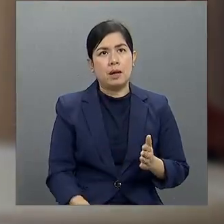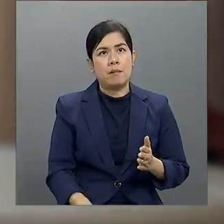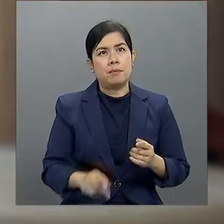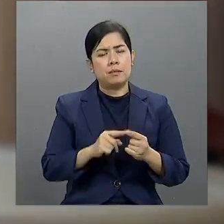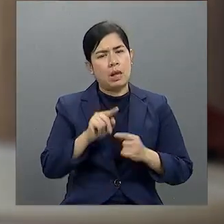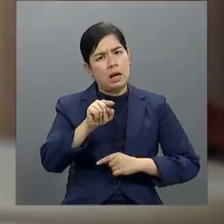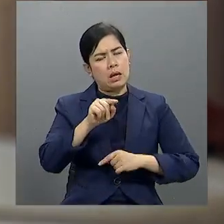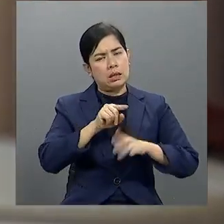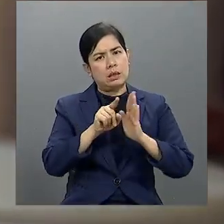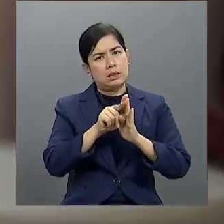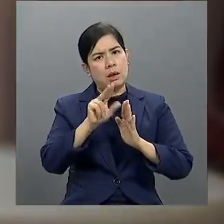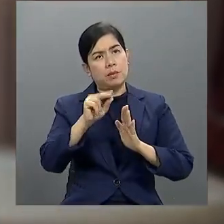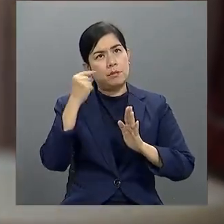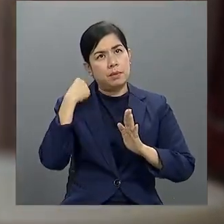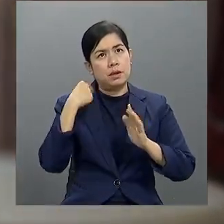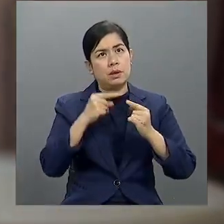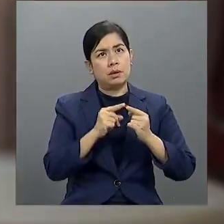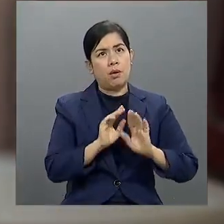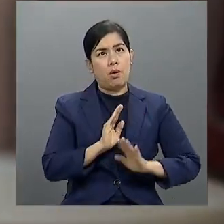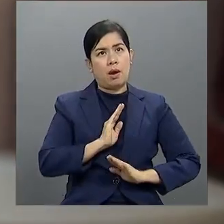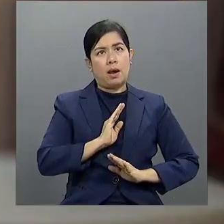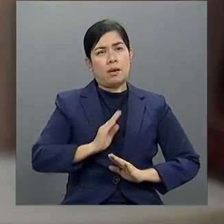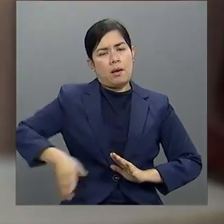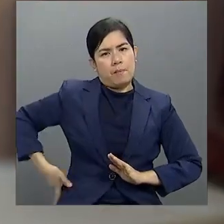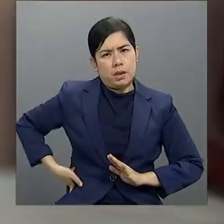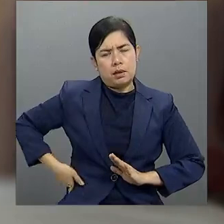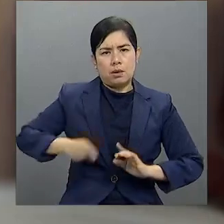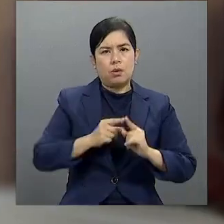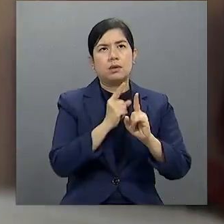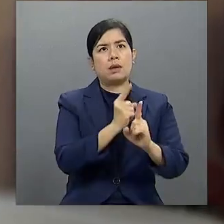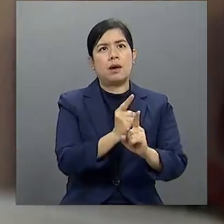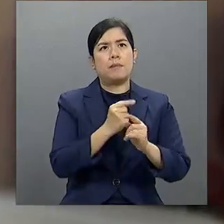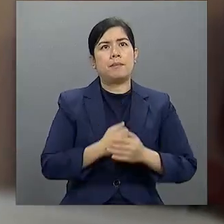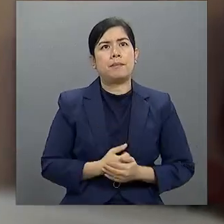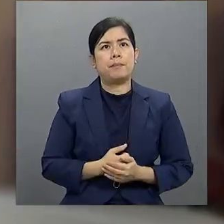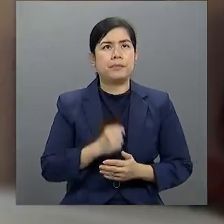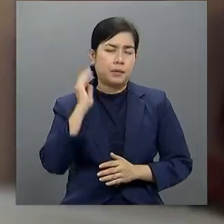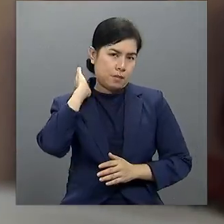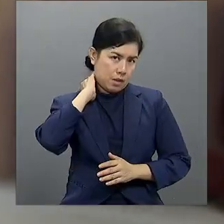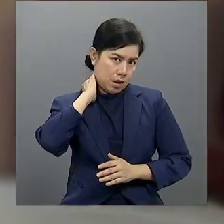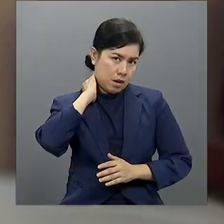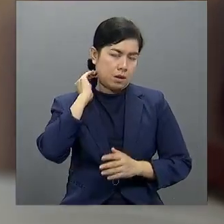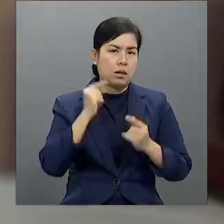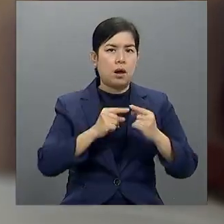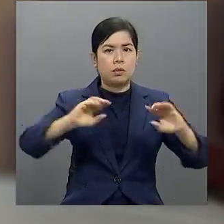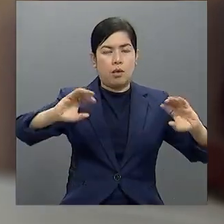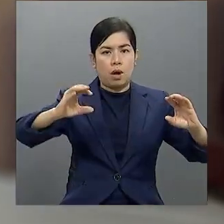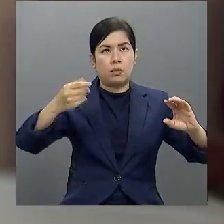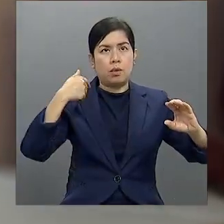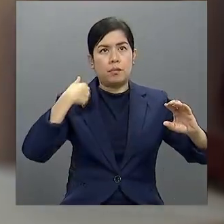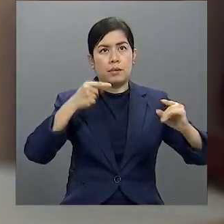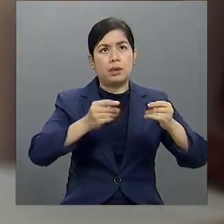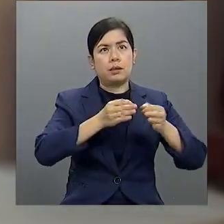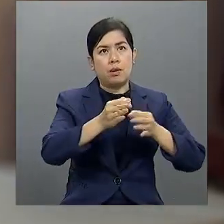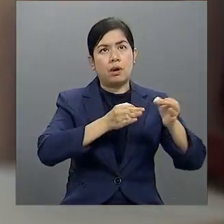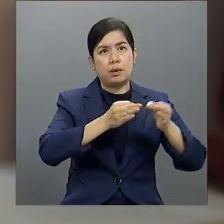เอ็น110ยกก้นนิดมีติดหลังแล้วก็ทั้งรองหัวและชัวปรับกระจกนะคะขออธิบายทีละส่วนนะคะมอง